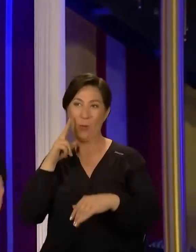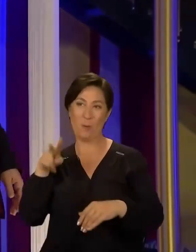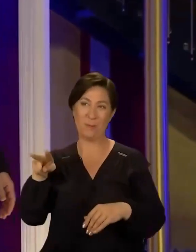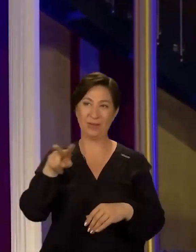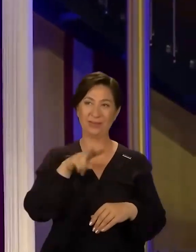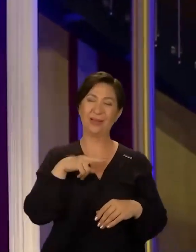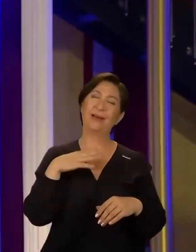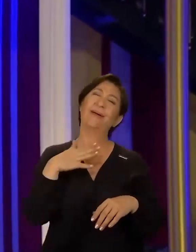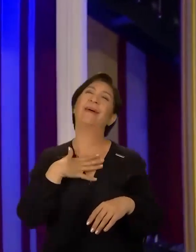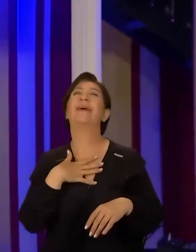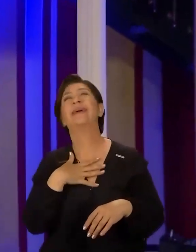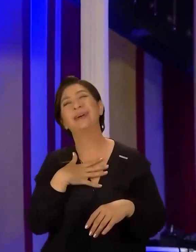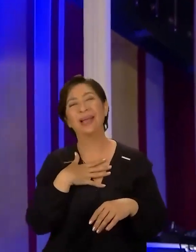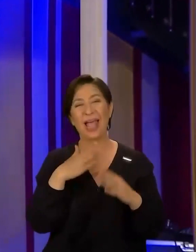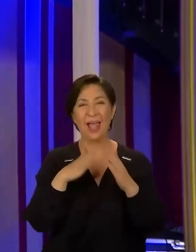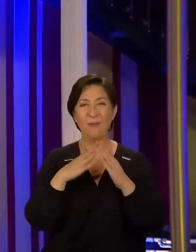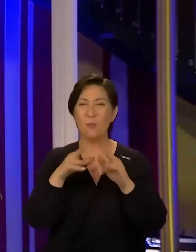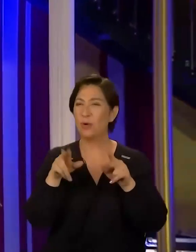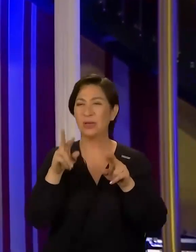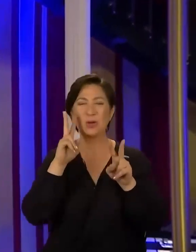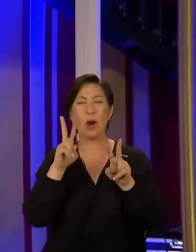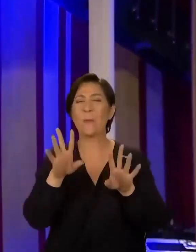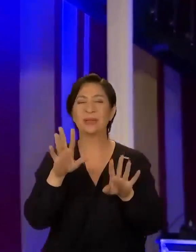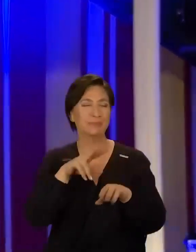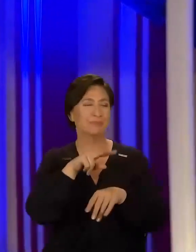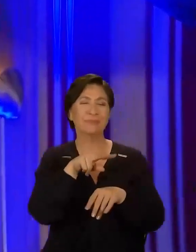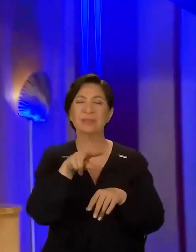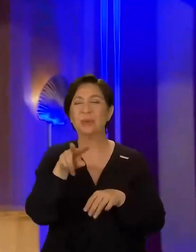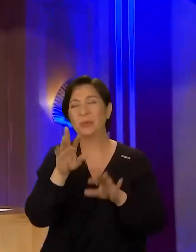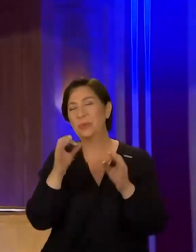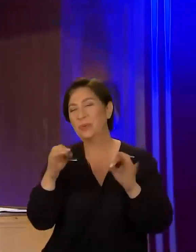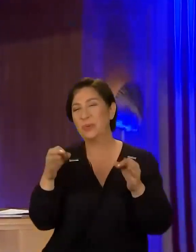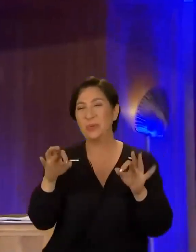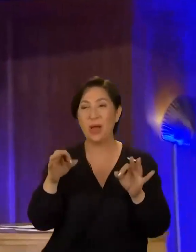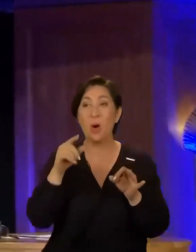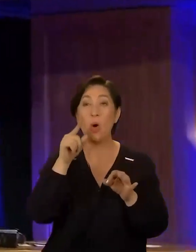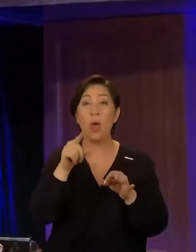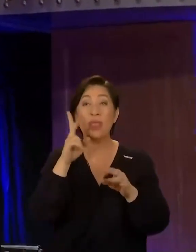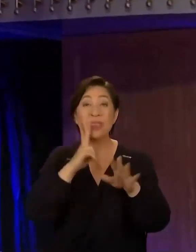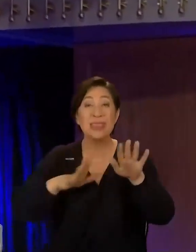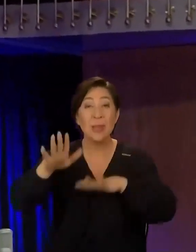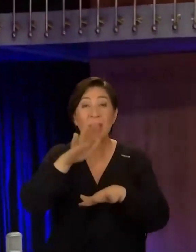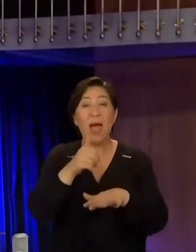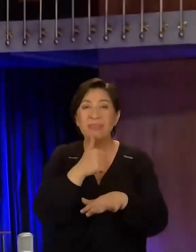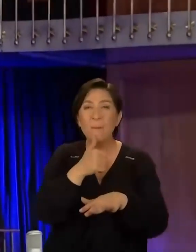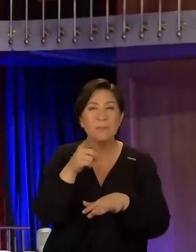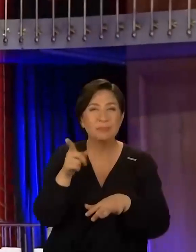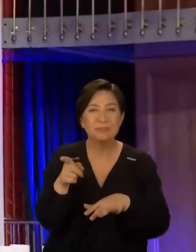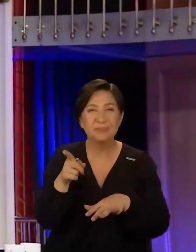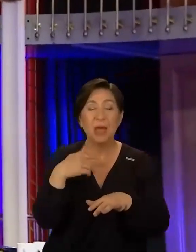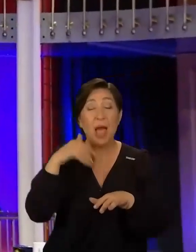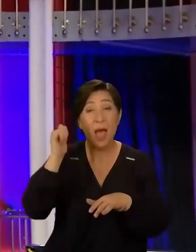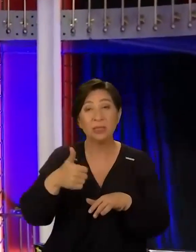mi? Allah'ım, slow motion evimi hiç böyle görmedim diye geliyor. Ve orayı temizleyen, ben